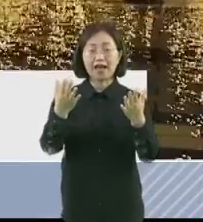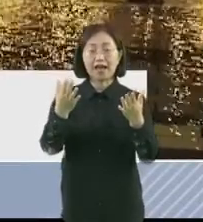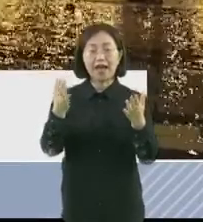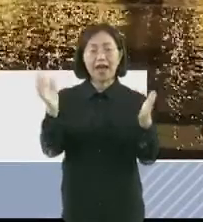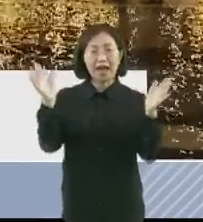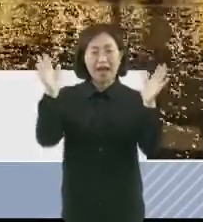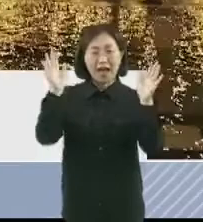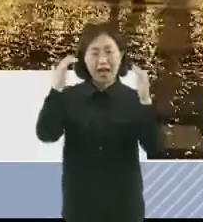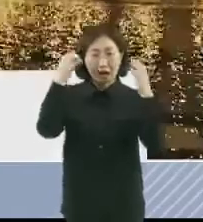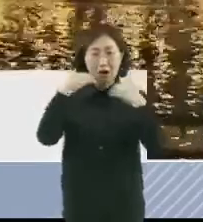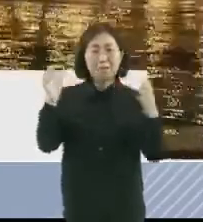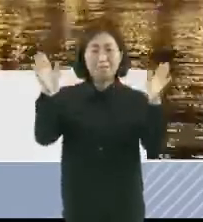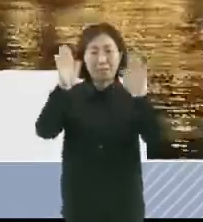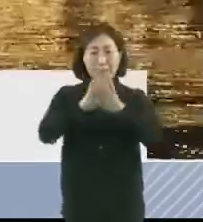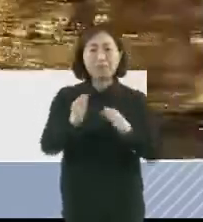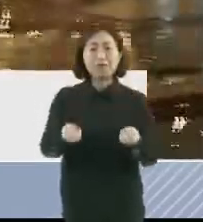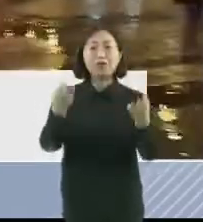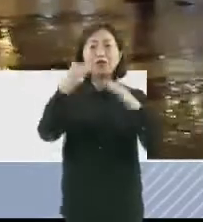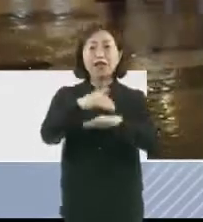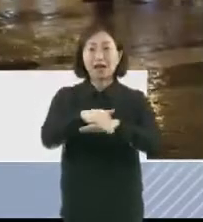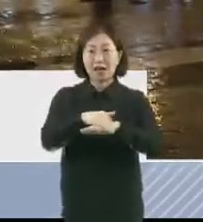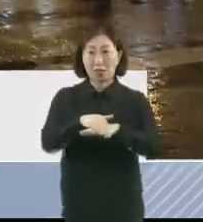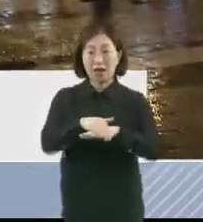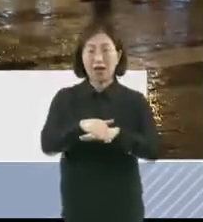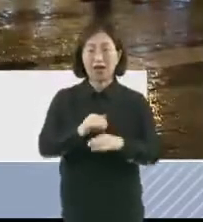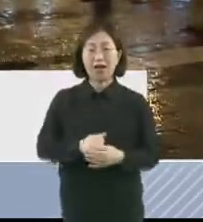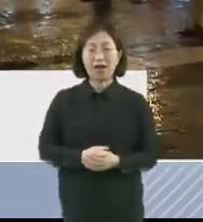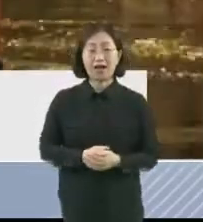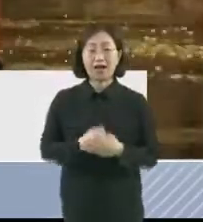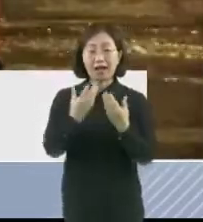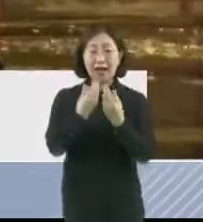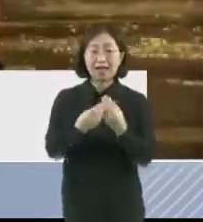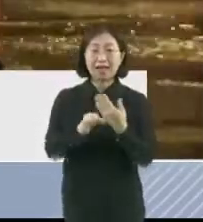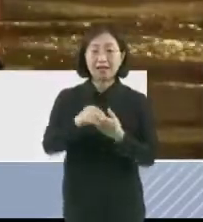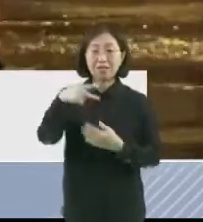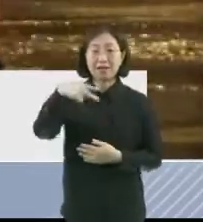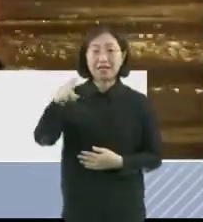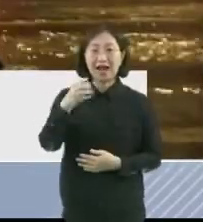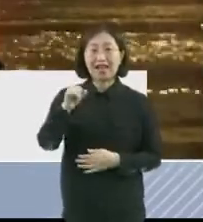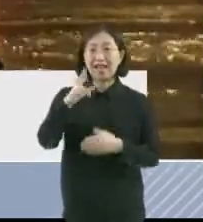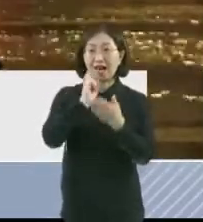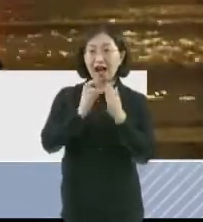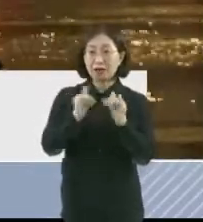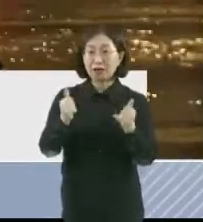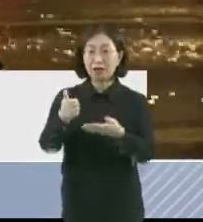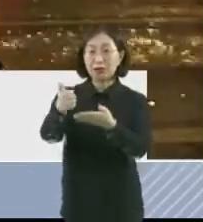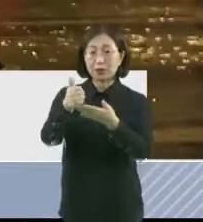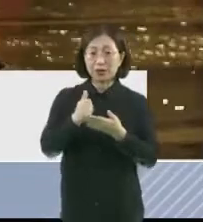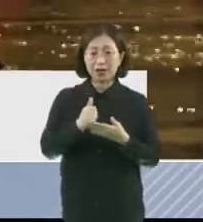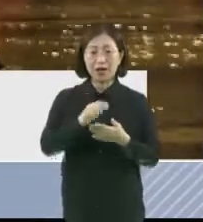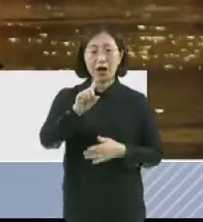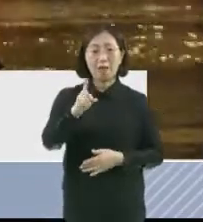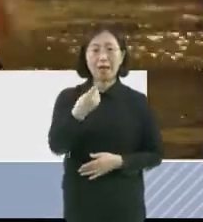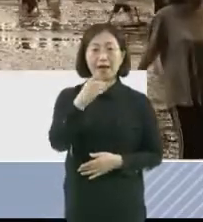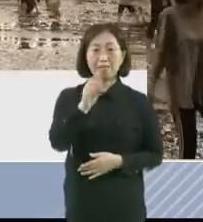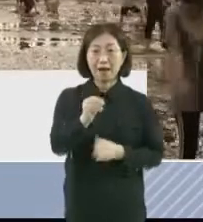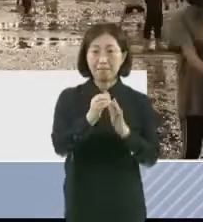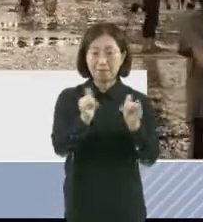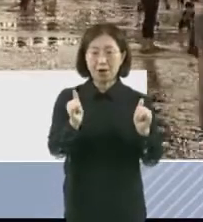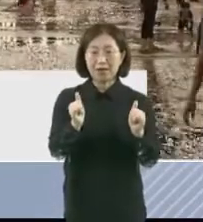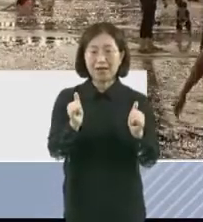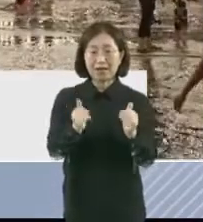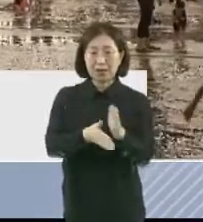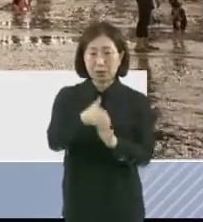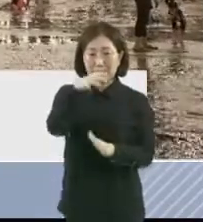하려고 그랬습니다. 그래서 예를 들어서 싸이를 초청해서 뭐 100만 명이 도심에서